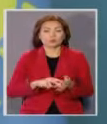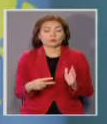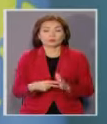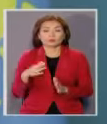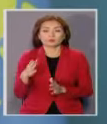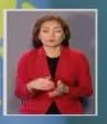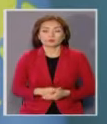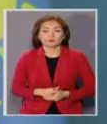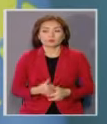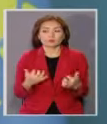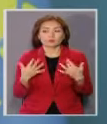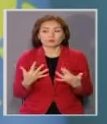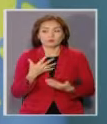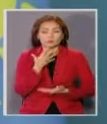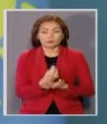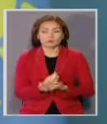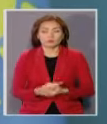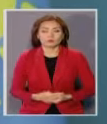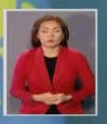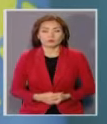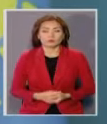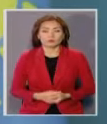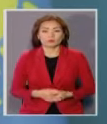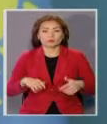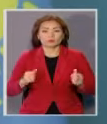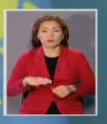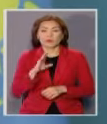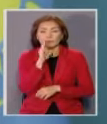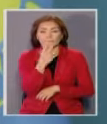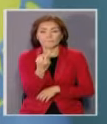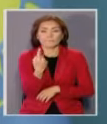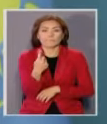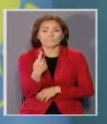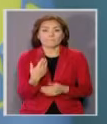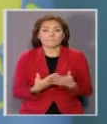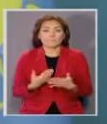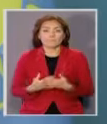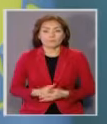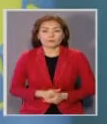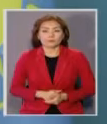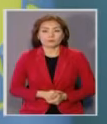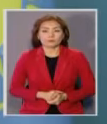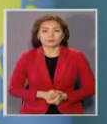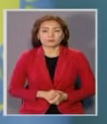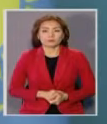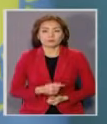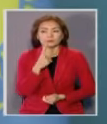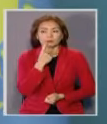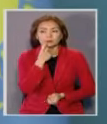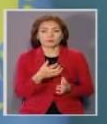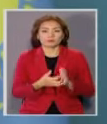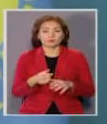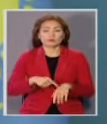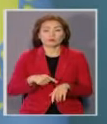жоспарлануда, сондықтан өз қажеттілігімізді ожағынан жабамыз. Және де бір жақсысы осы енді қанттың тапшылығы